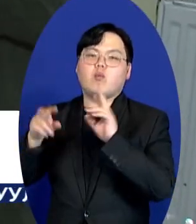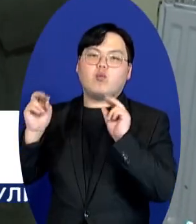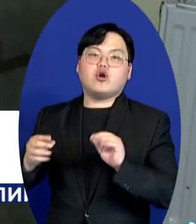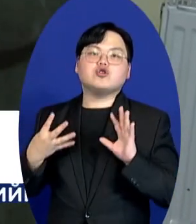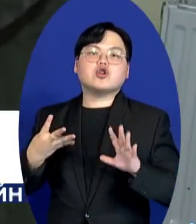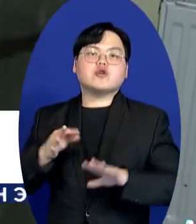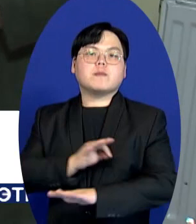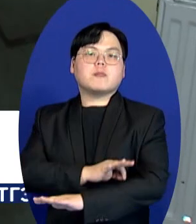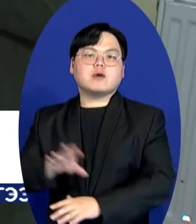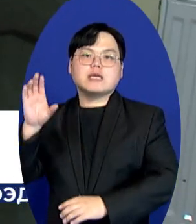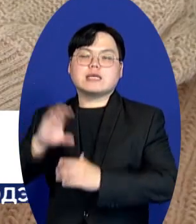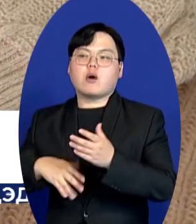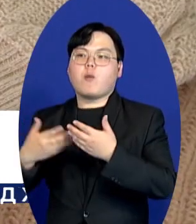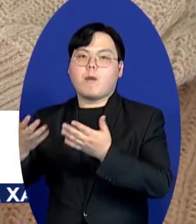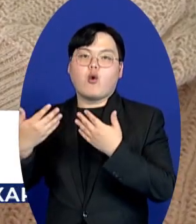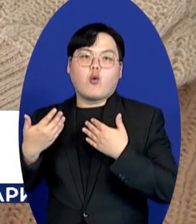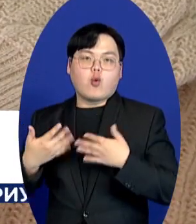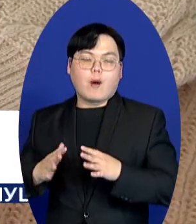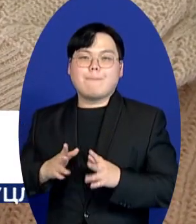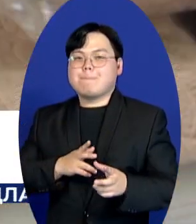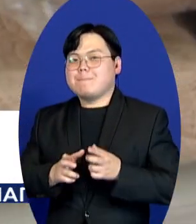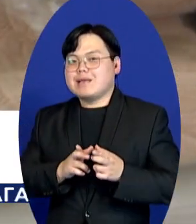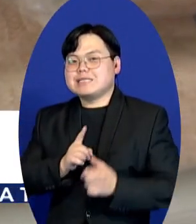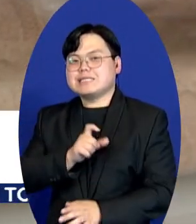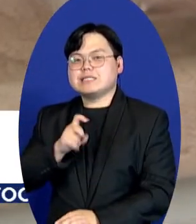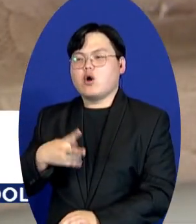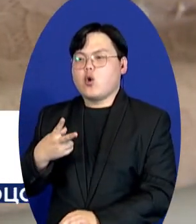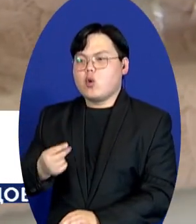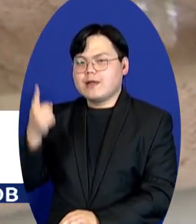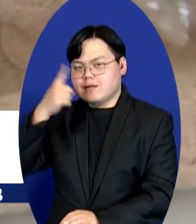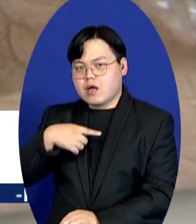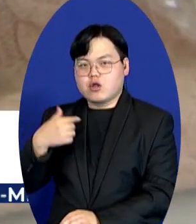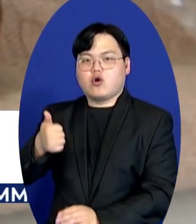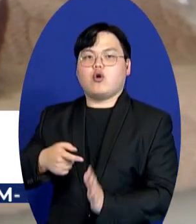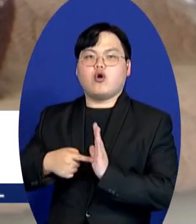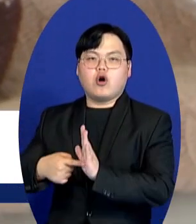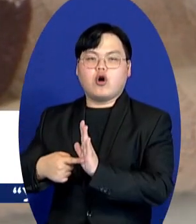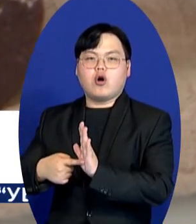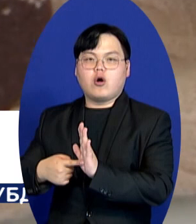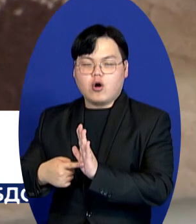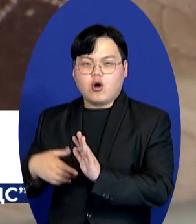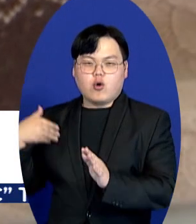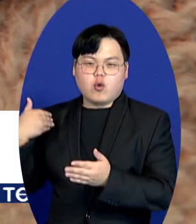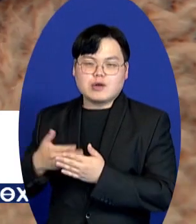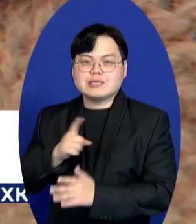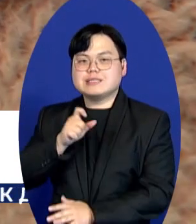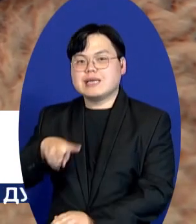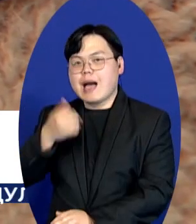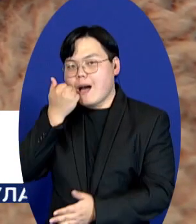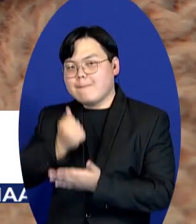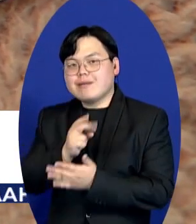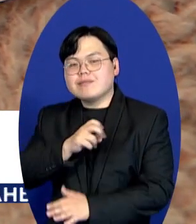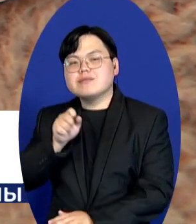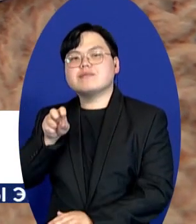төсөлд санхүүжилт олгожээ. Бизнесуд зах зээл танигдаж, борлуулалтын орлогоо авч эхэлтэл, эргэлтийн хөрөнгөөс эхлээд зээлийн батлан даалтаар хангах